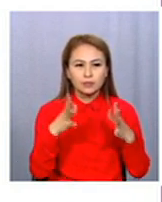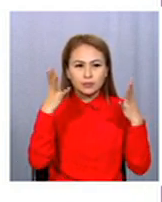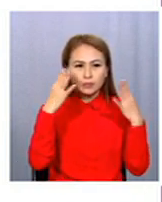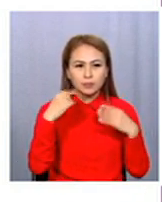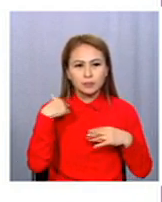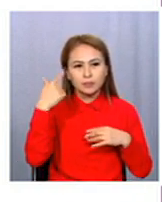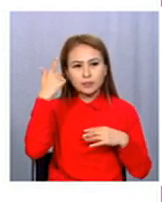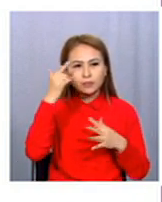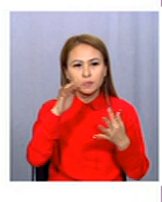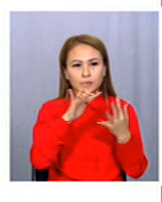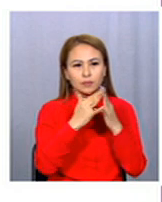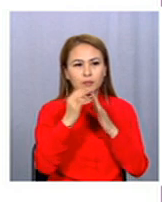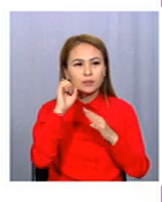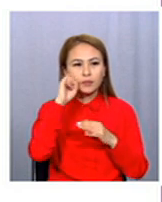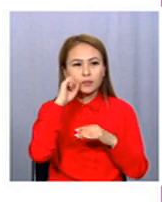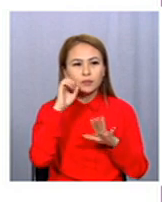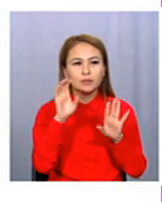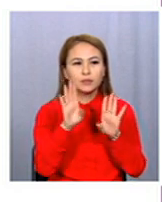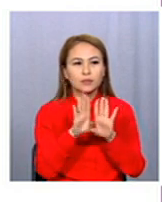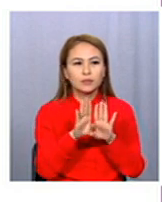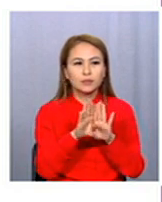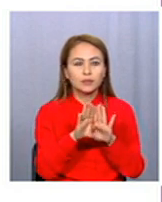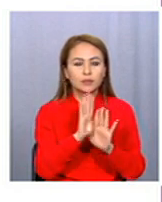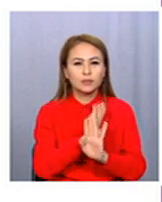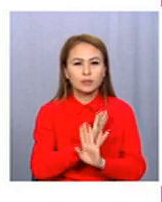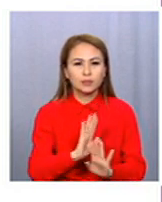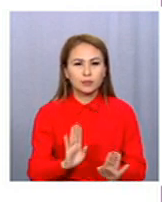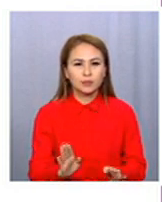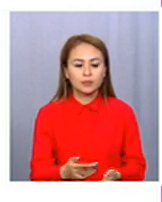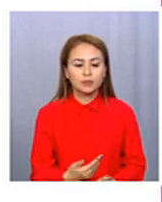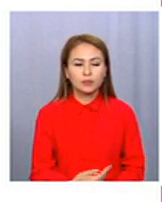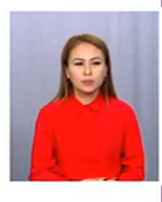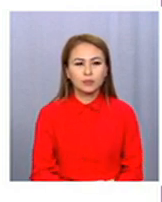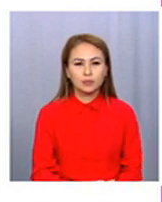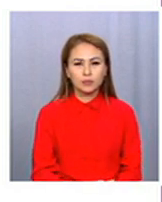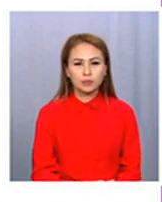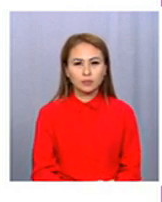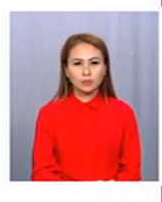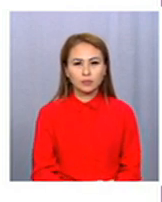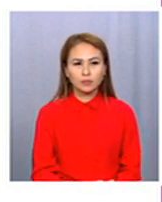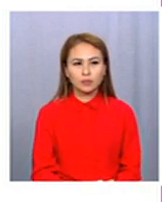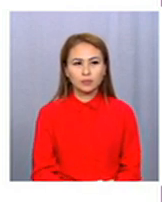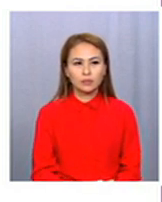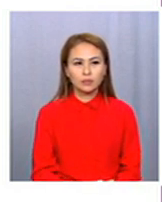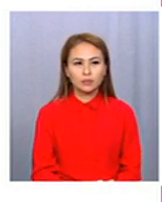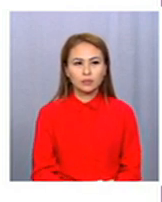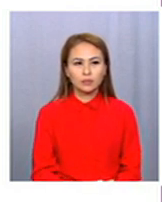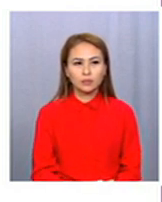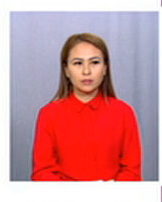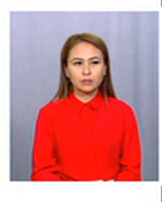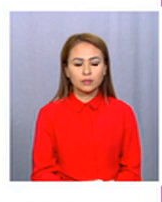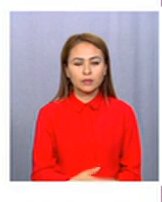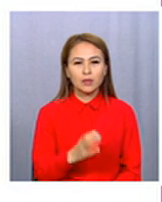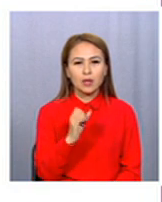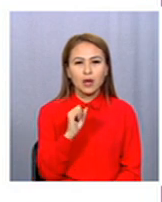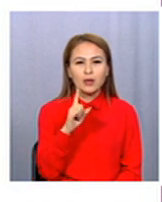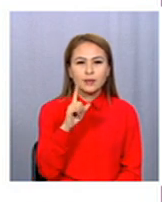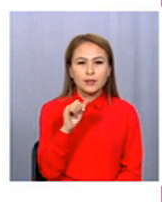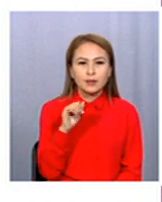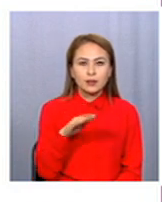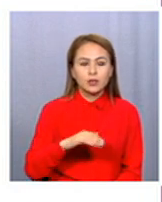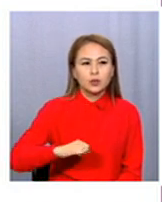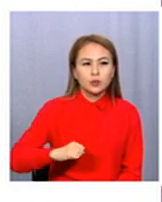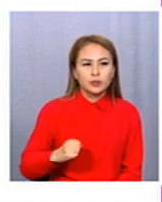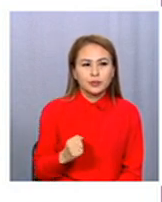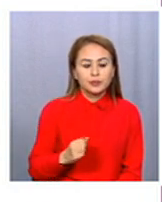білетін ауыл әжелеріне онша келіп тұрған жоқ. Бұл Азаттың досы жолдастың